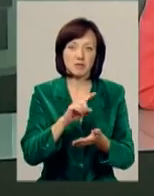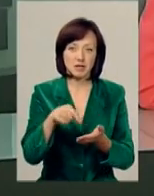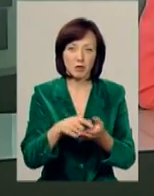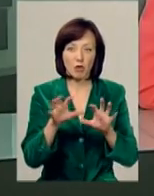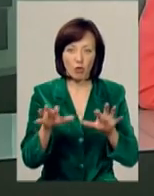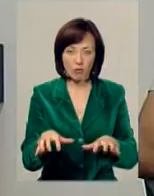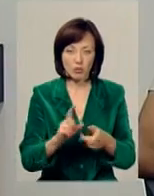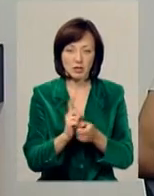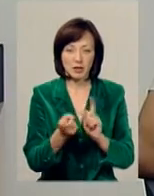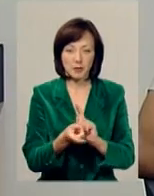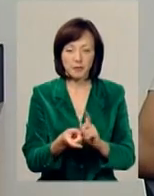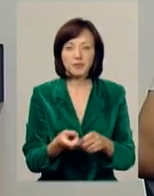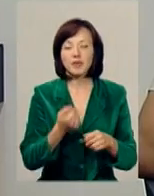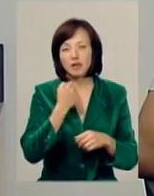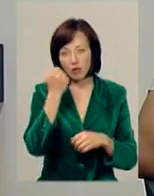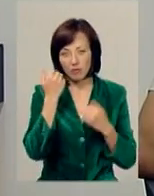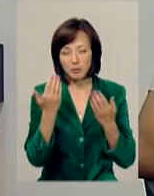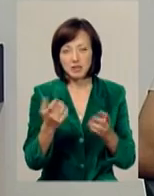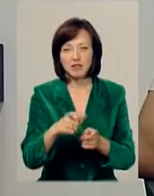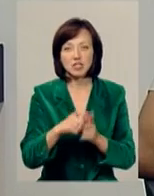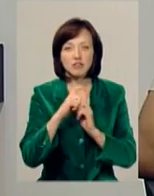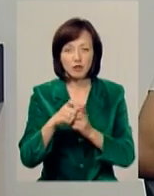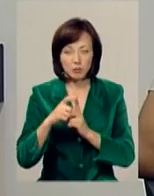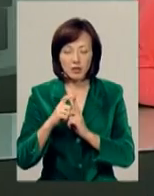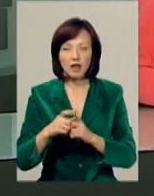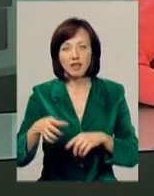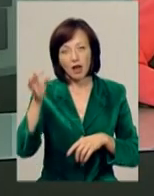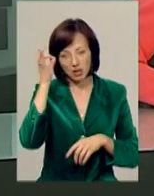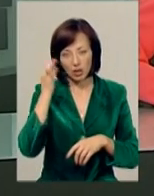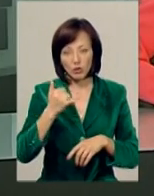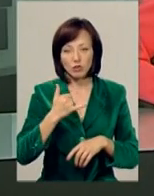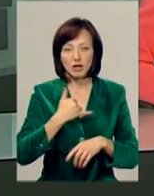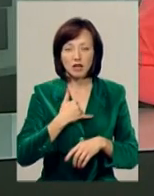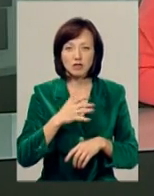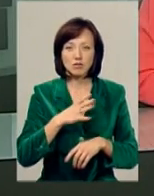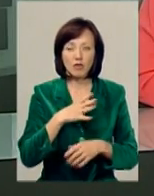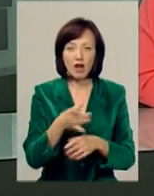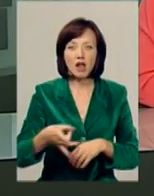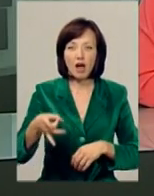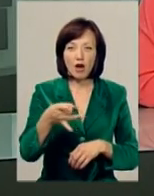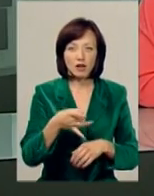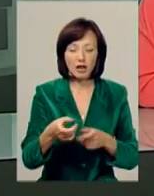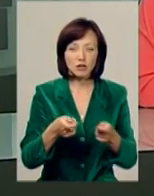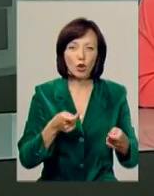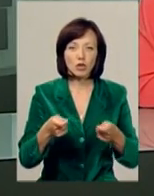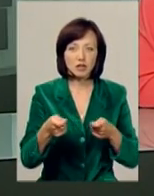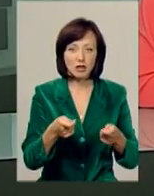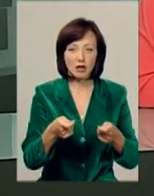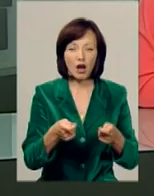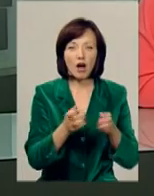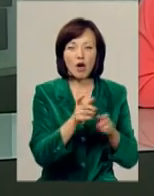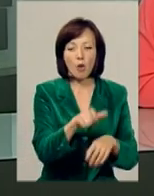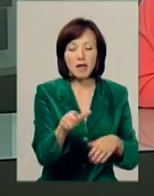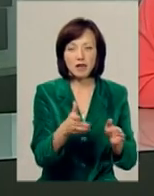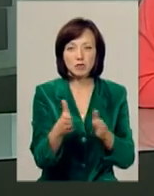головою Угу Ну що ж дякую вам за ваші відповіді я нагадаю що у нас в студії був регіональний координатор громадянської